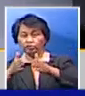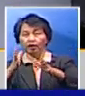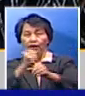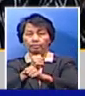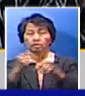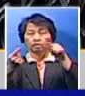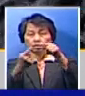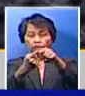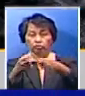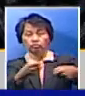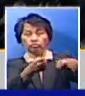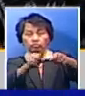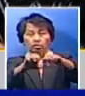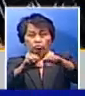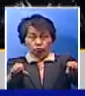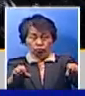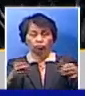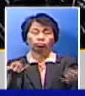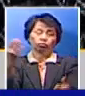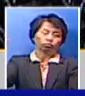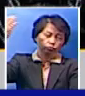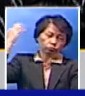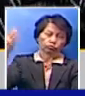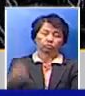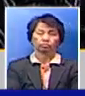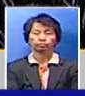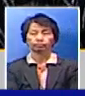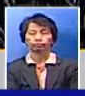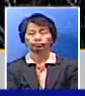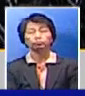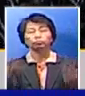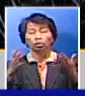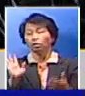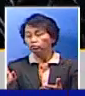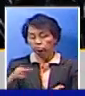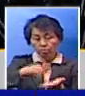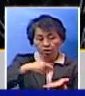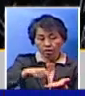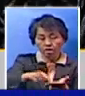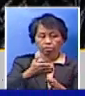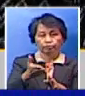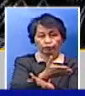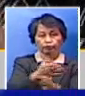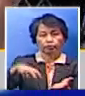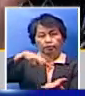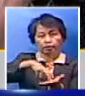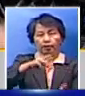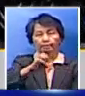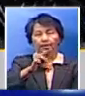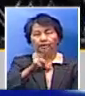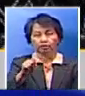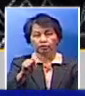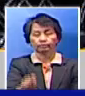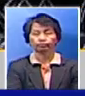Sungai Buloh. Baik, Deb, kalau boleh ceritakan kepada penonton berapa banyak perbelanjaan yang dikeluarkan sebelum menggunakan MRT? Sebelum saya menggunakan